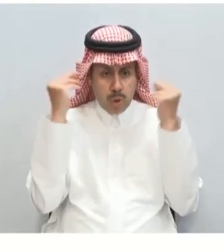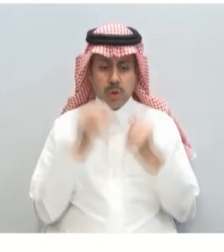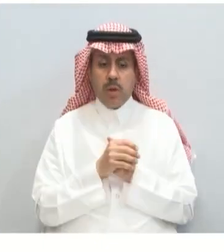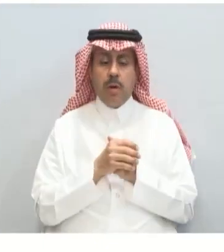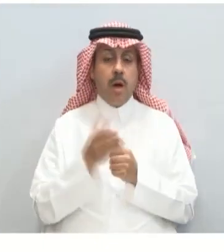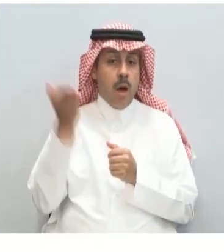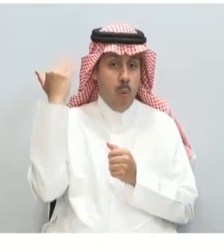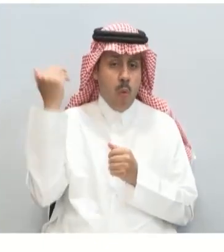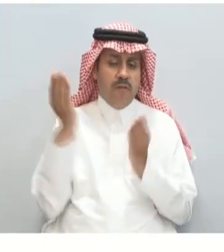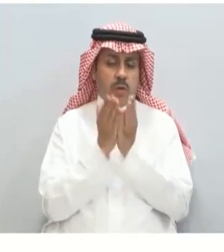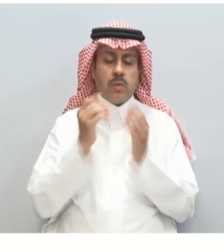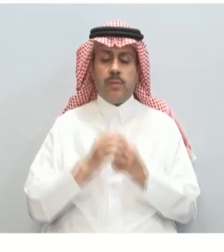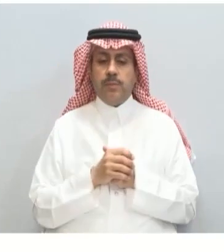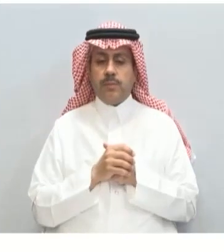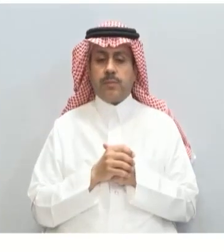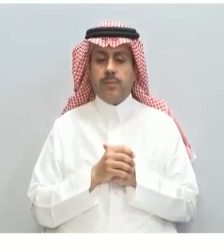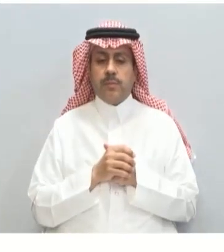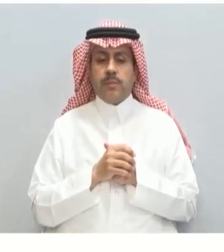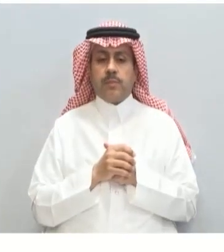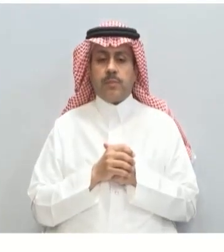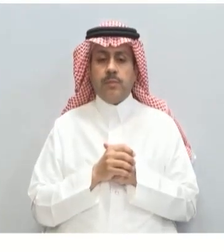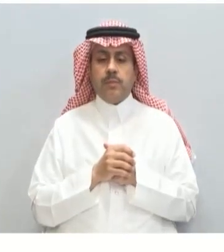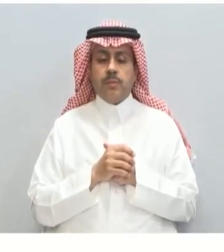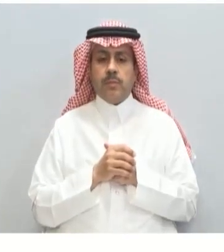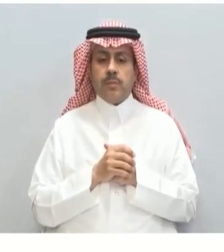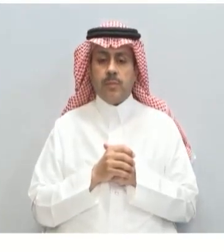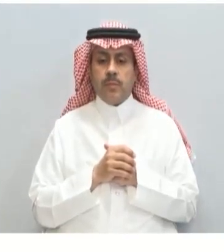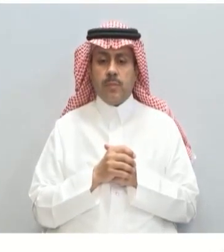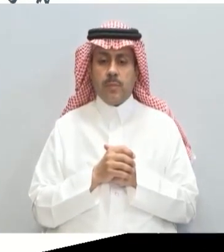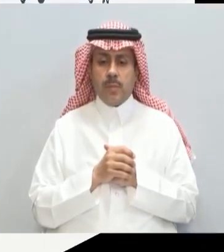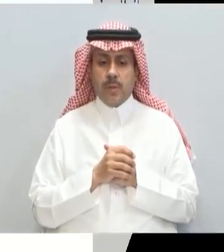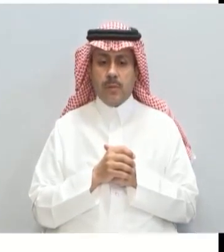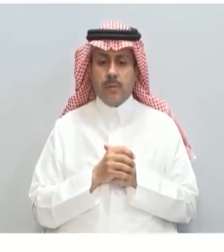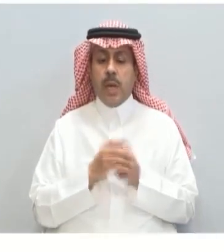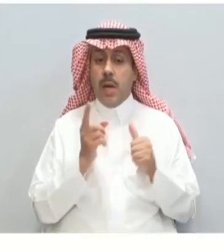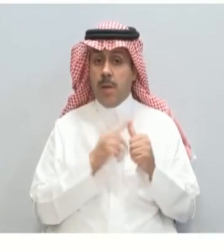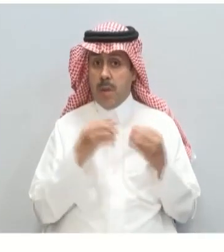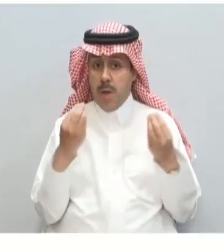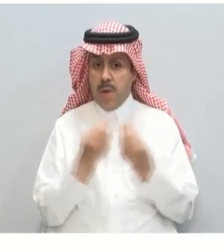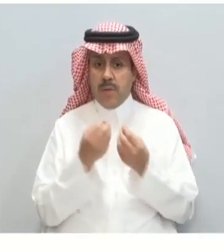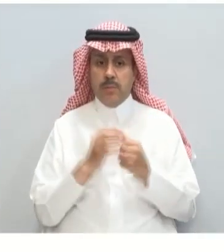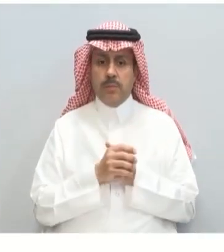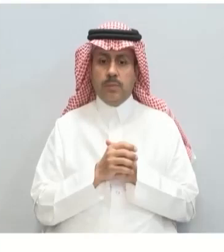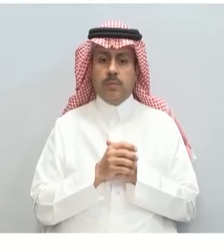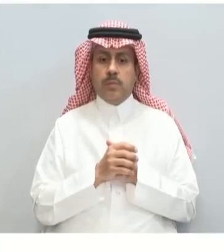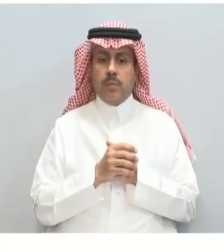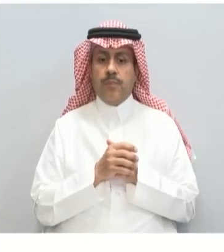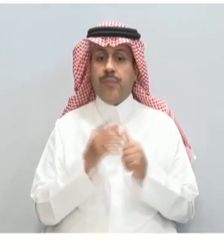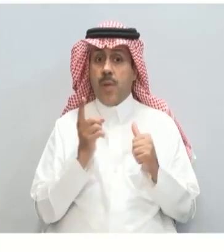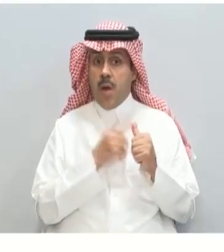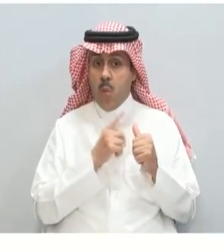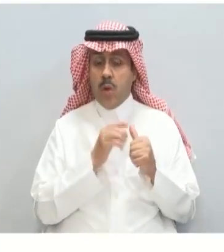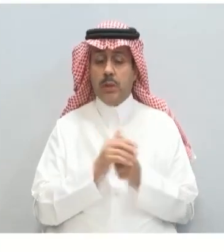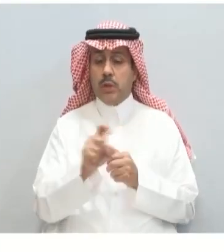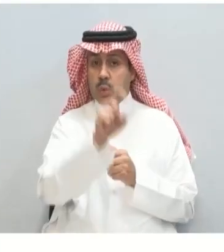لما سبق ان درستم بفضل الله جل وعلا اذا على بركه الله نبدا واياكم مع اول هذه